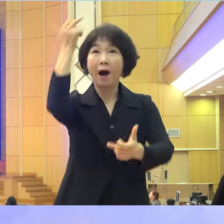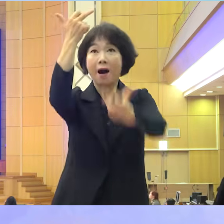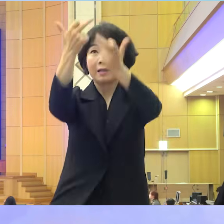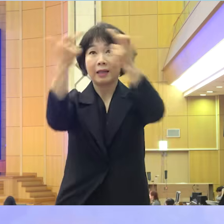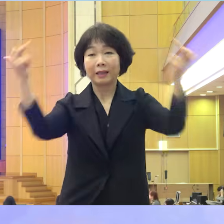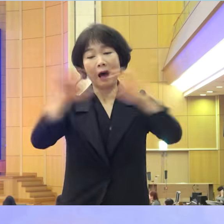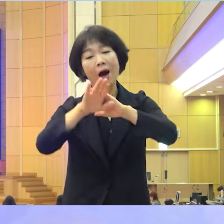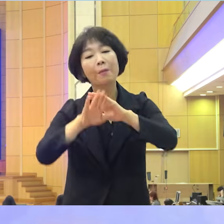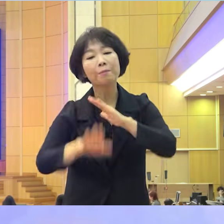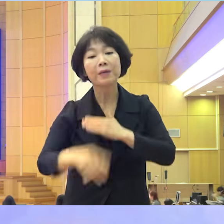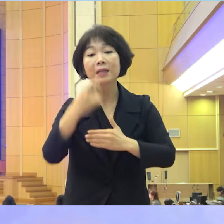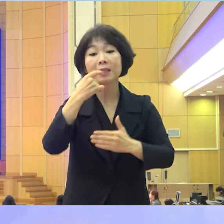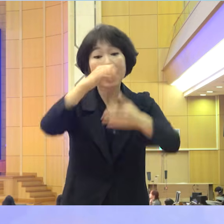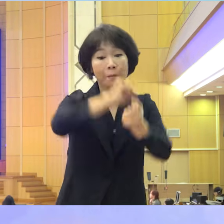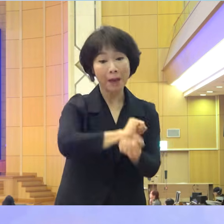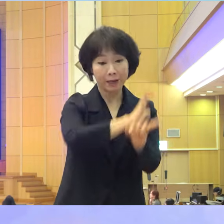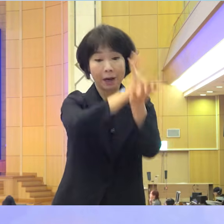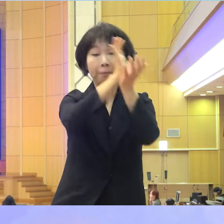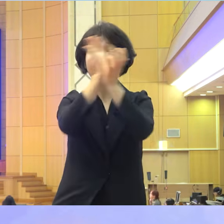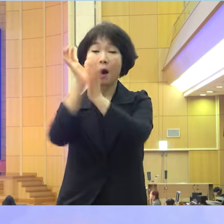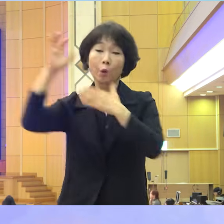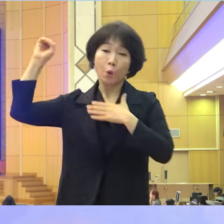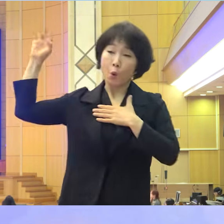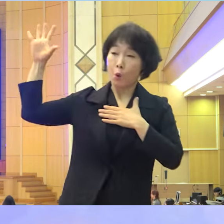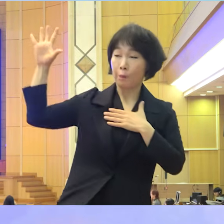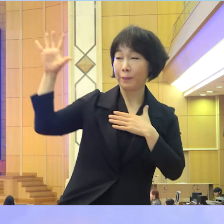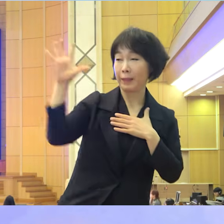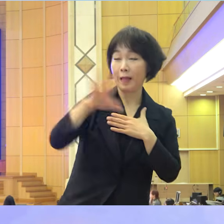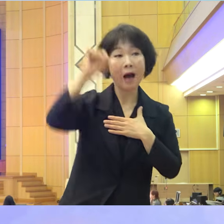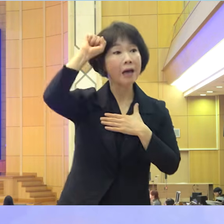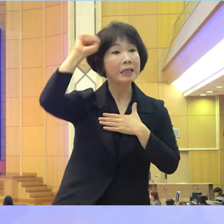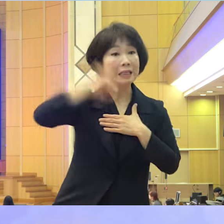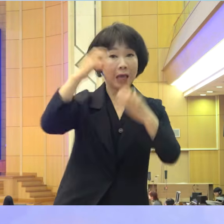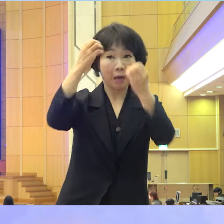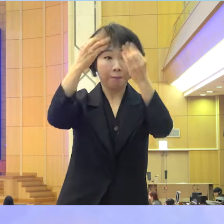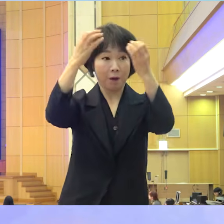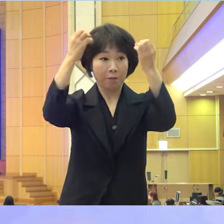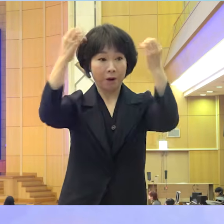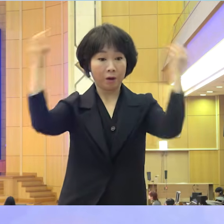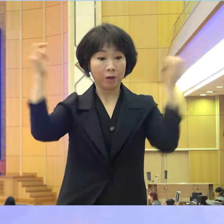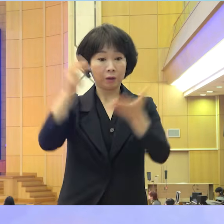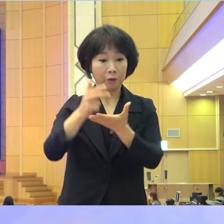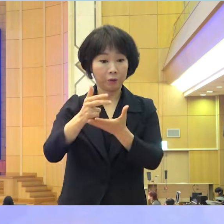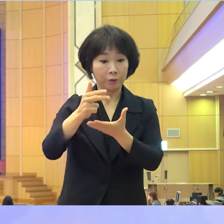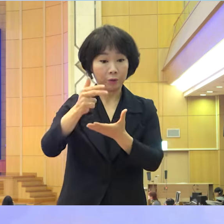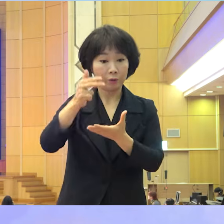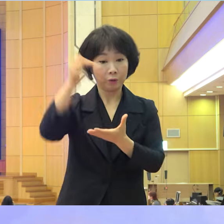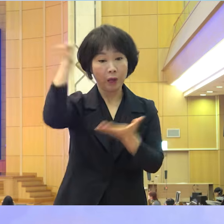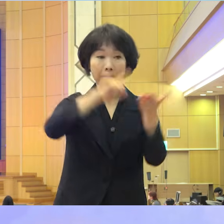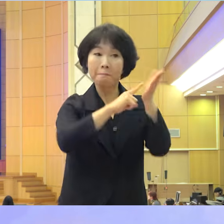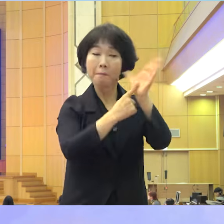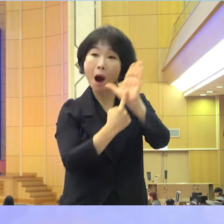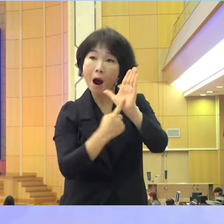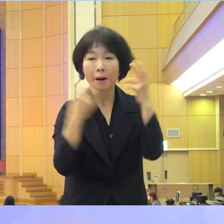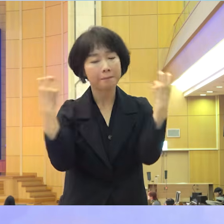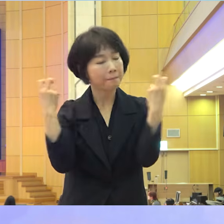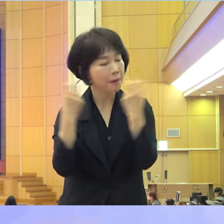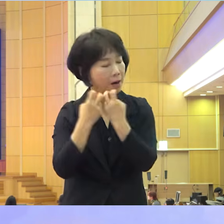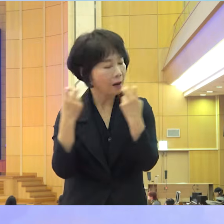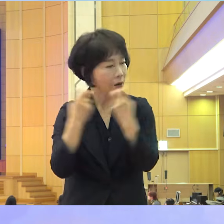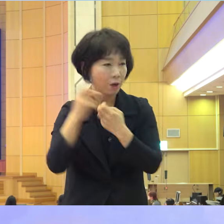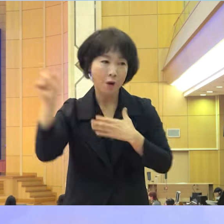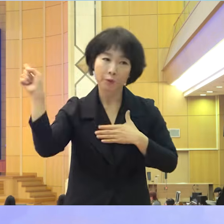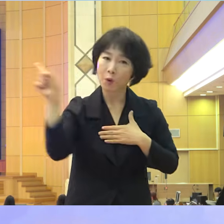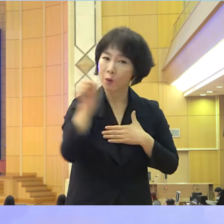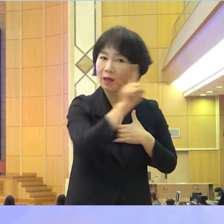아름다워라. 산 밑에 백합하여 빛나는 새벽별 주님 영원할